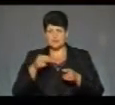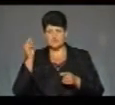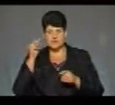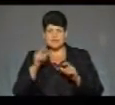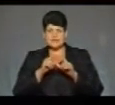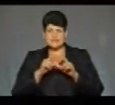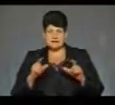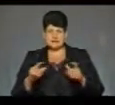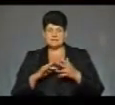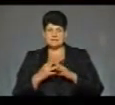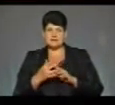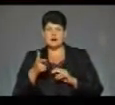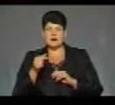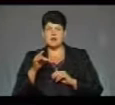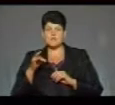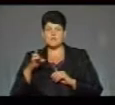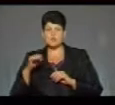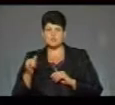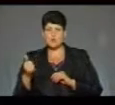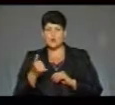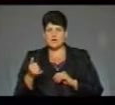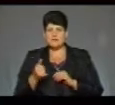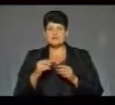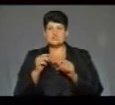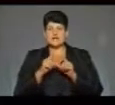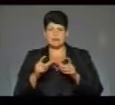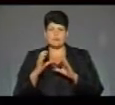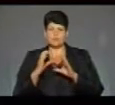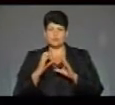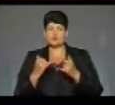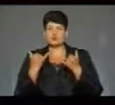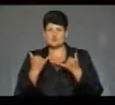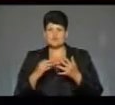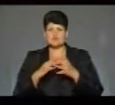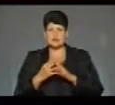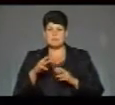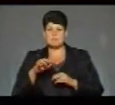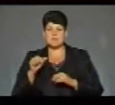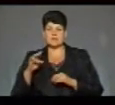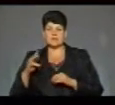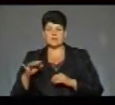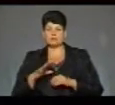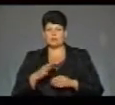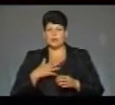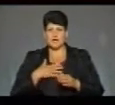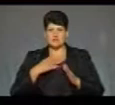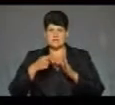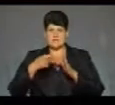навчальних закладів у села Гарбузів та Оліїв шкільним автобусом. Сьогодні в селі Манаїв побувала наша знімальна